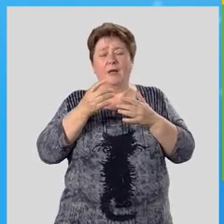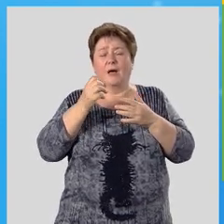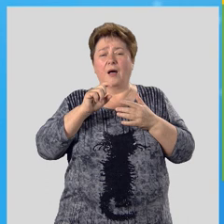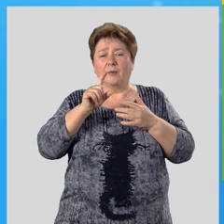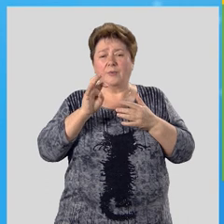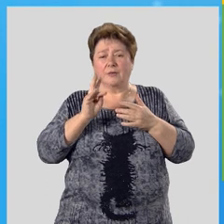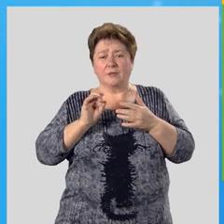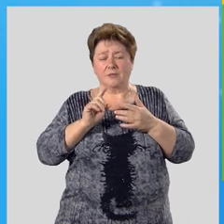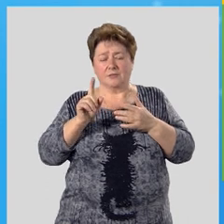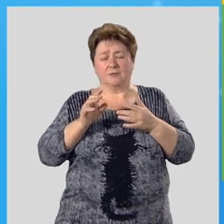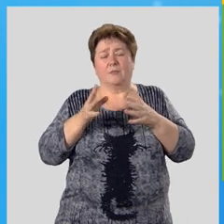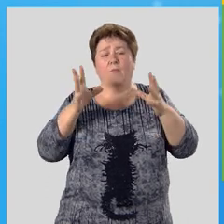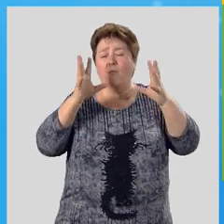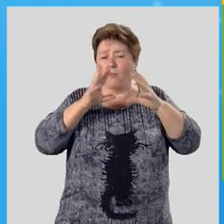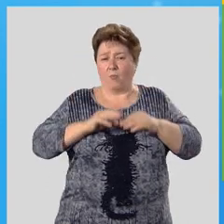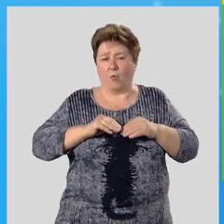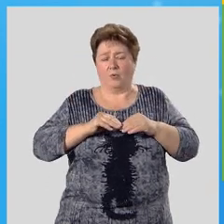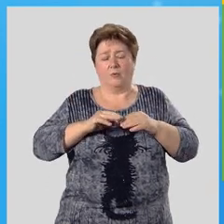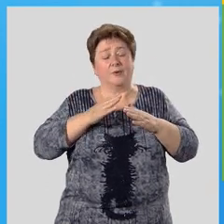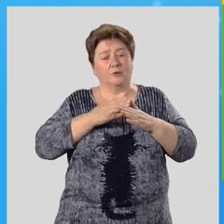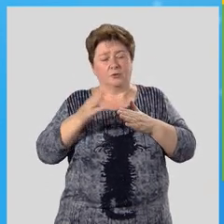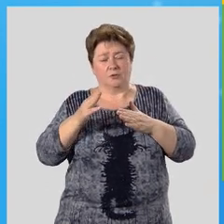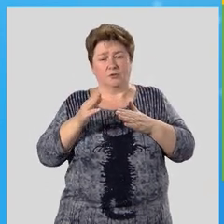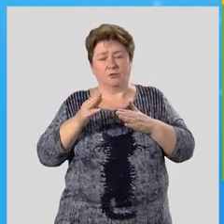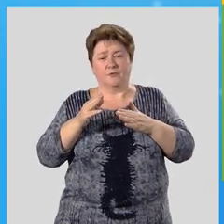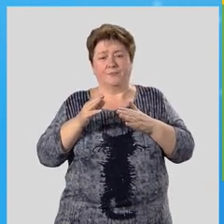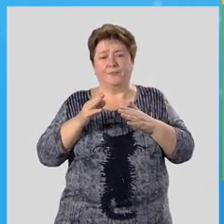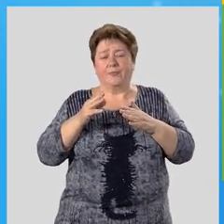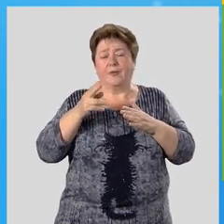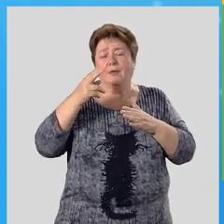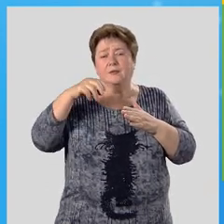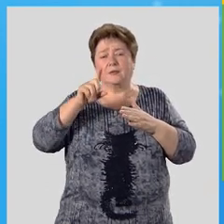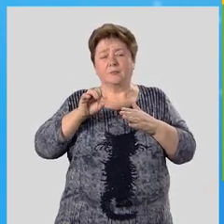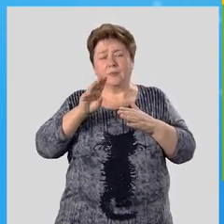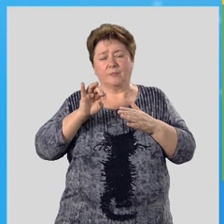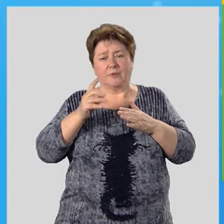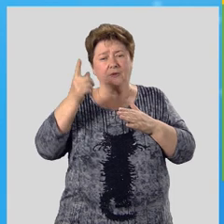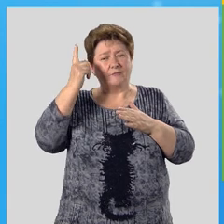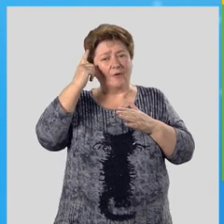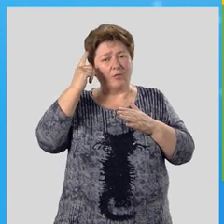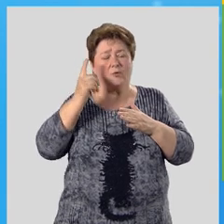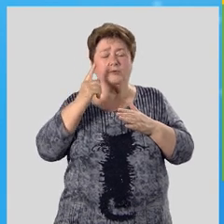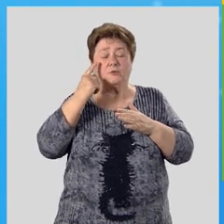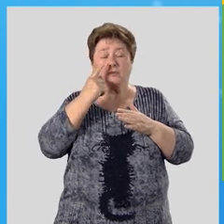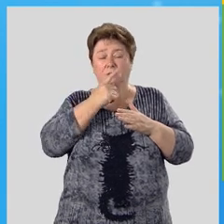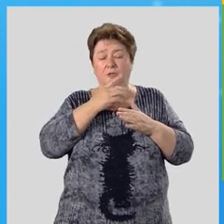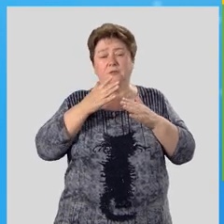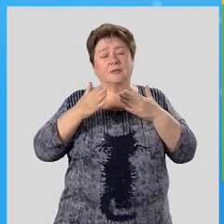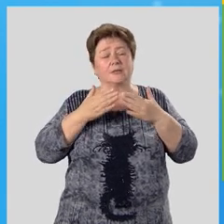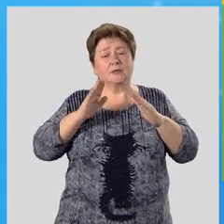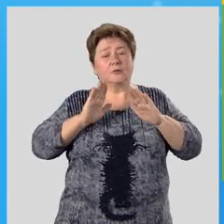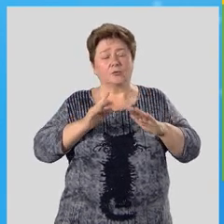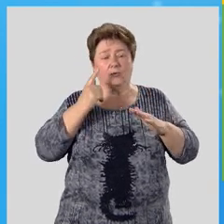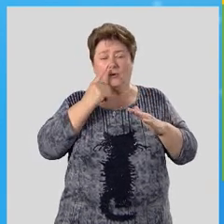Альбинизм может быть как полным, так и частичным. Депигментация волос и глаз или только